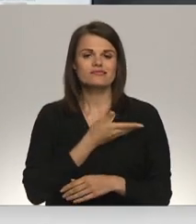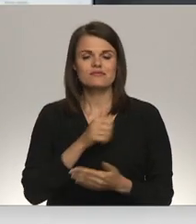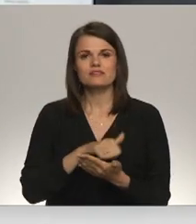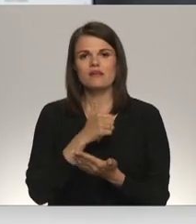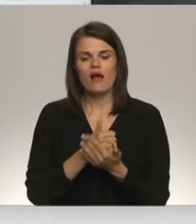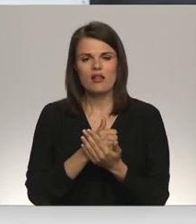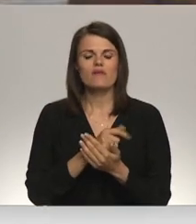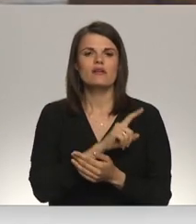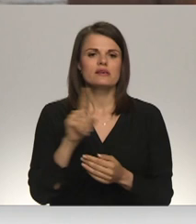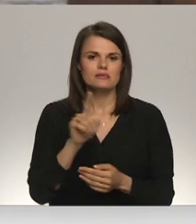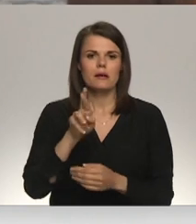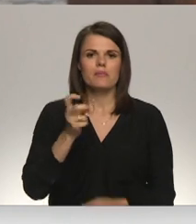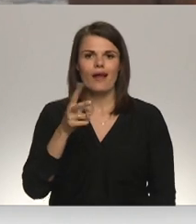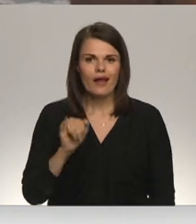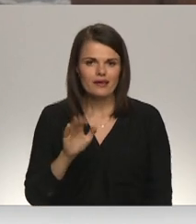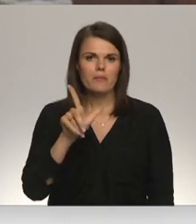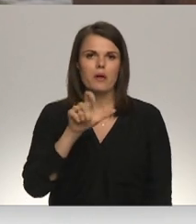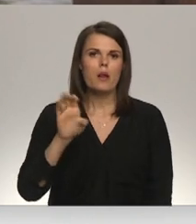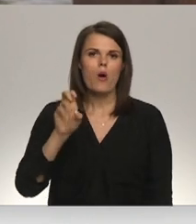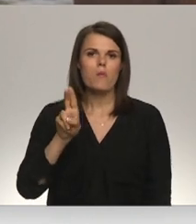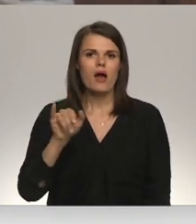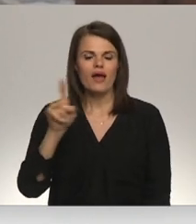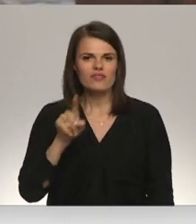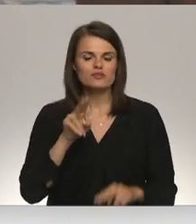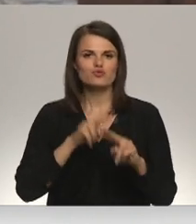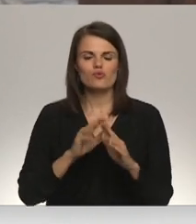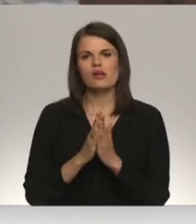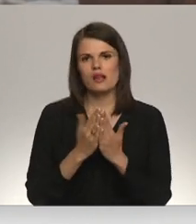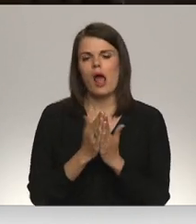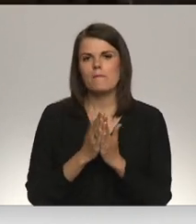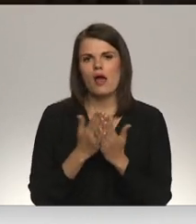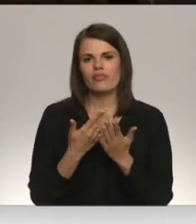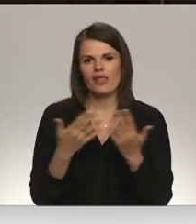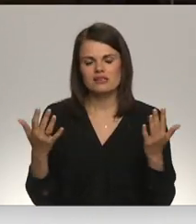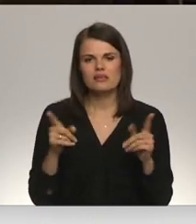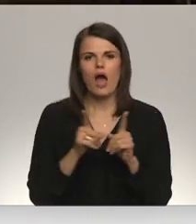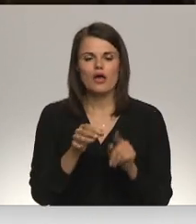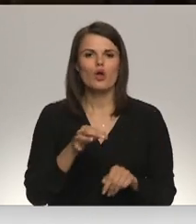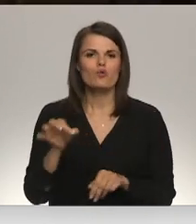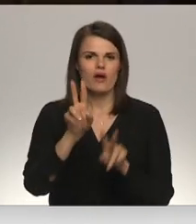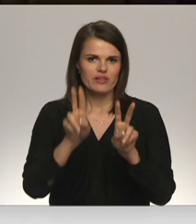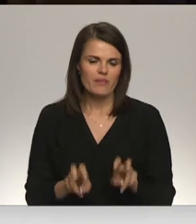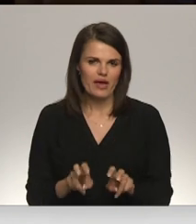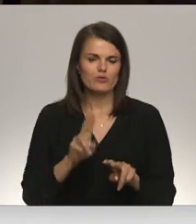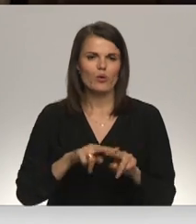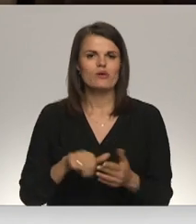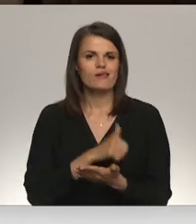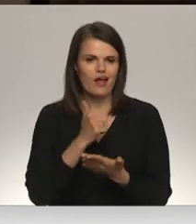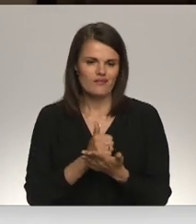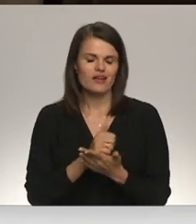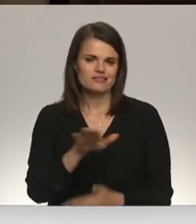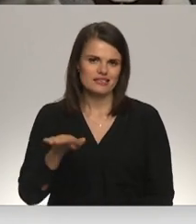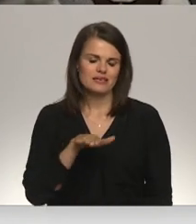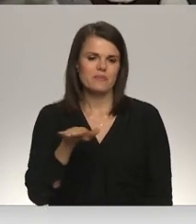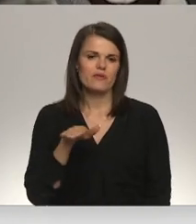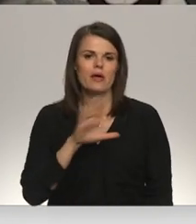bija Braki, Blaumanis un grāmatas, arī novadpētniecība un galvenais